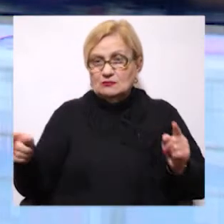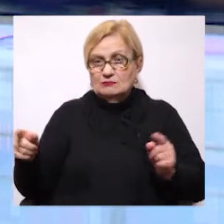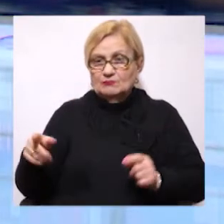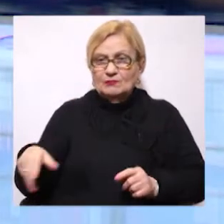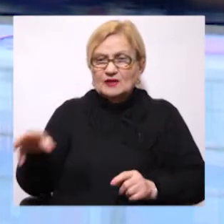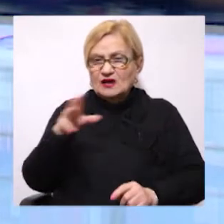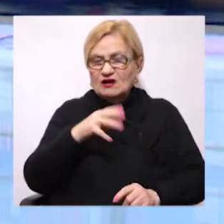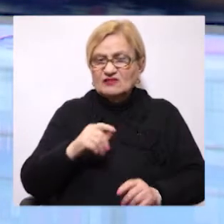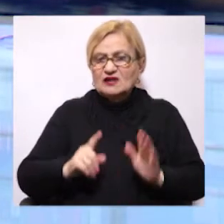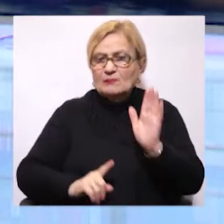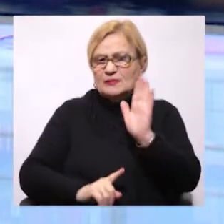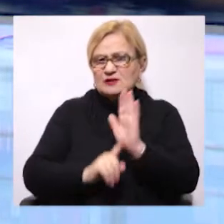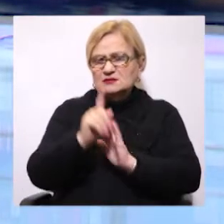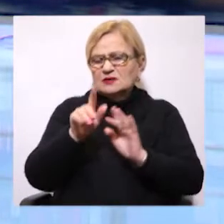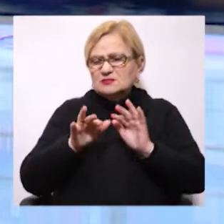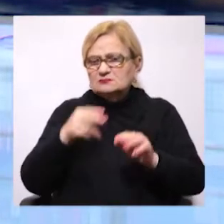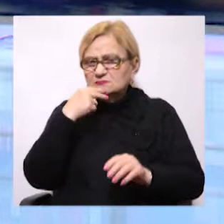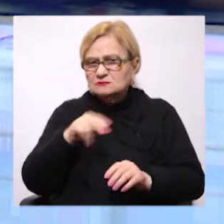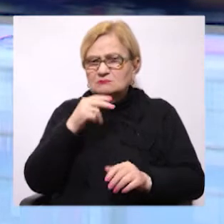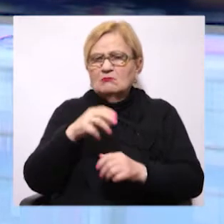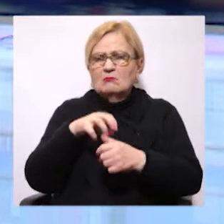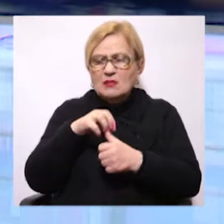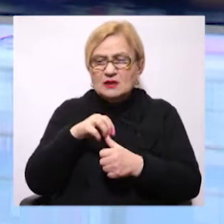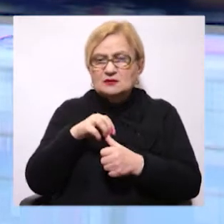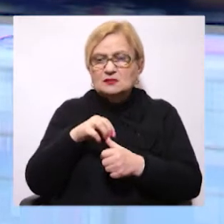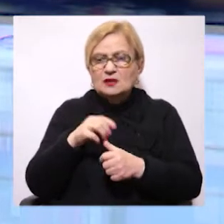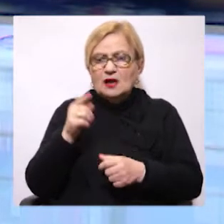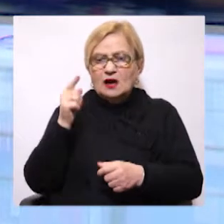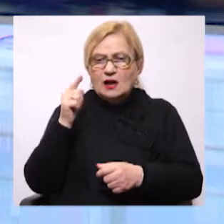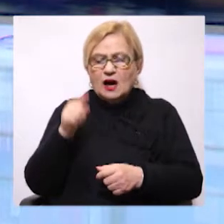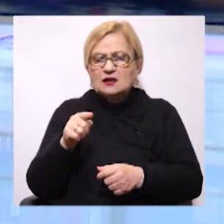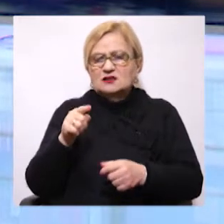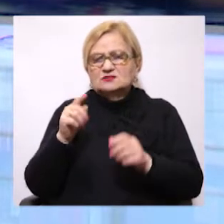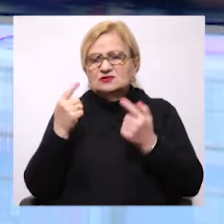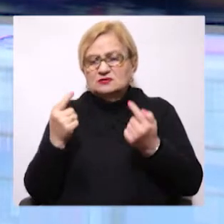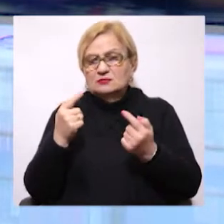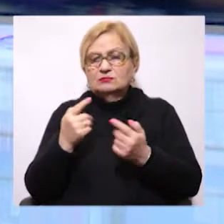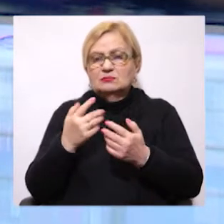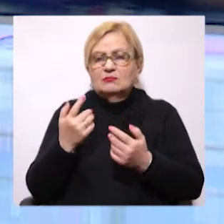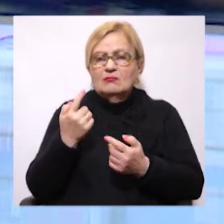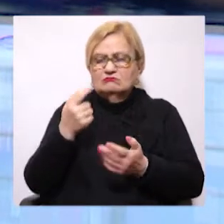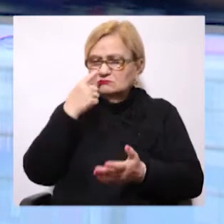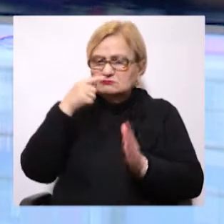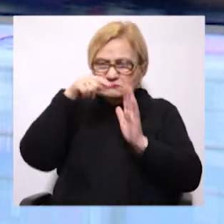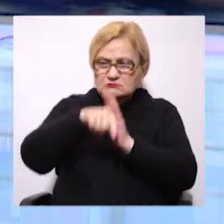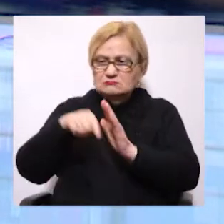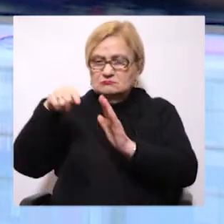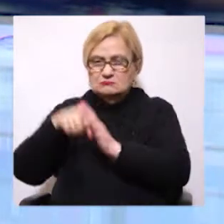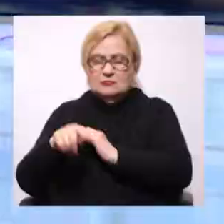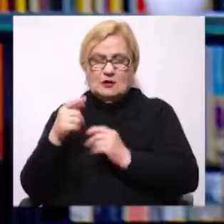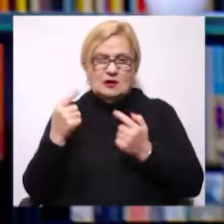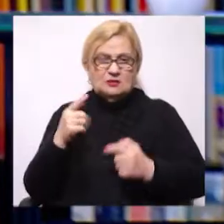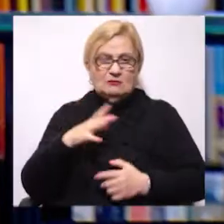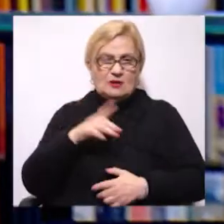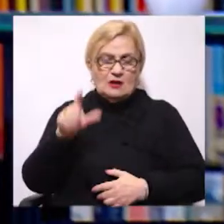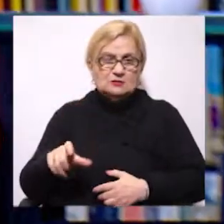ქართული საქმის წამომწყები, მეთაური, წამყვანი, ათას დიდსა და პატარა ამბავში ჩართული ადამიანი და ეს მართლაც ასე იყო. ხო